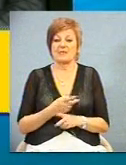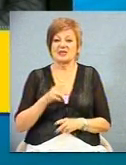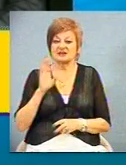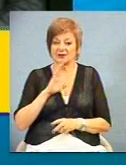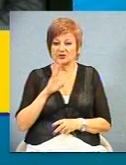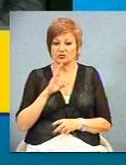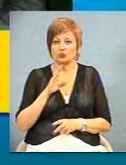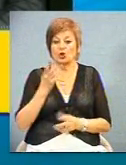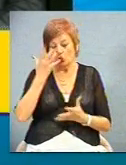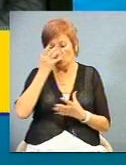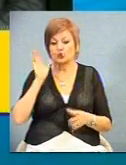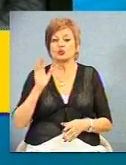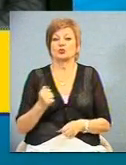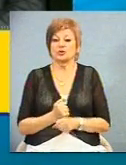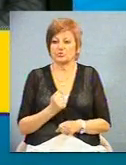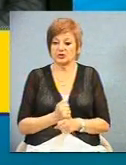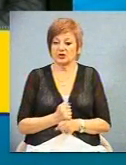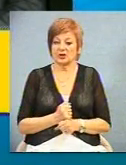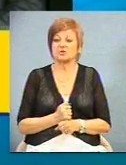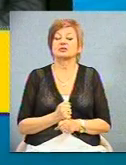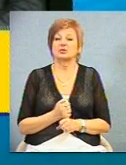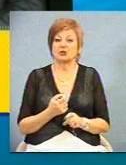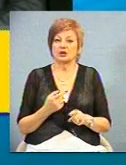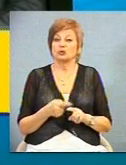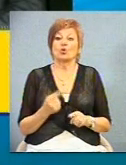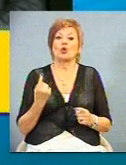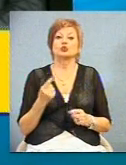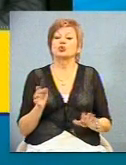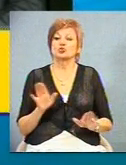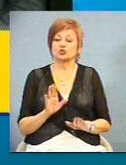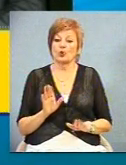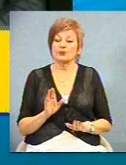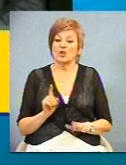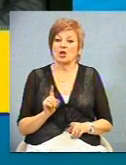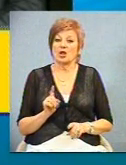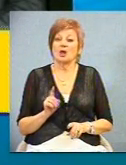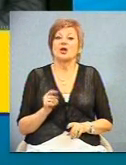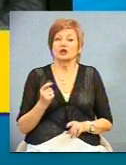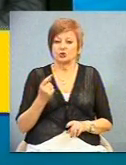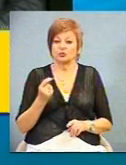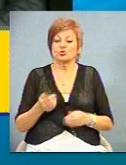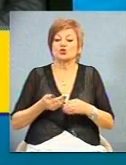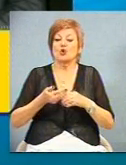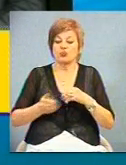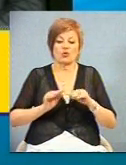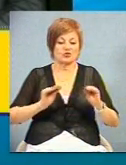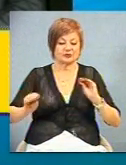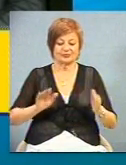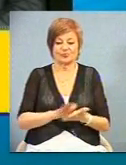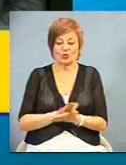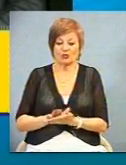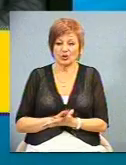Поэтому делали ее ночью. Ночью эту проблему устранили. Единственное, что благоустройство немножко наведем позже, потому как